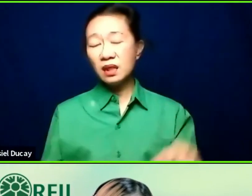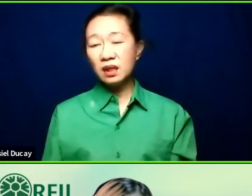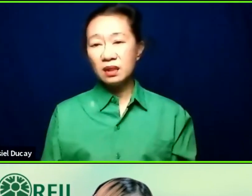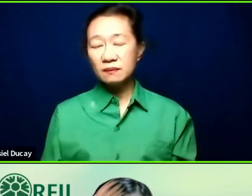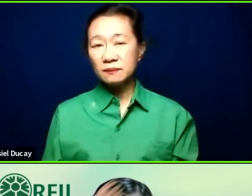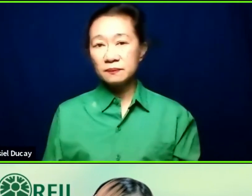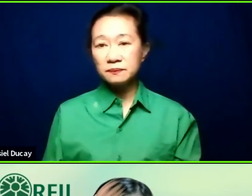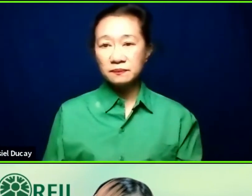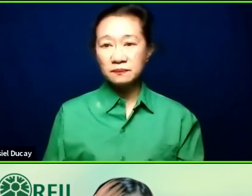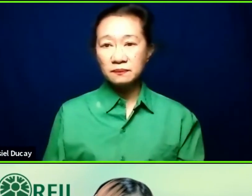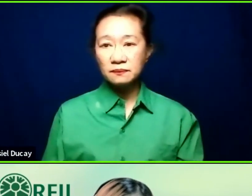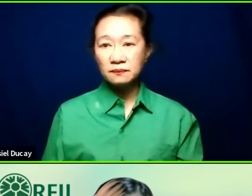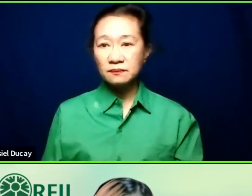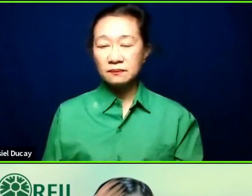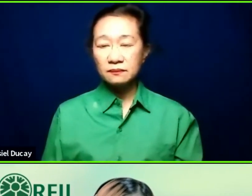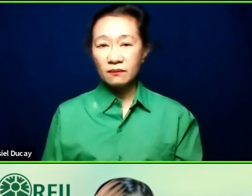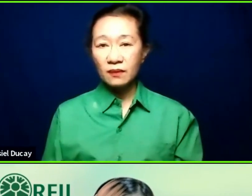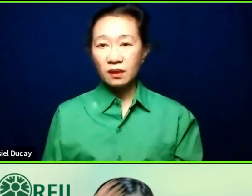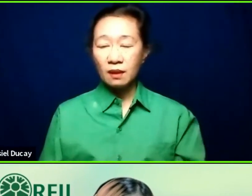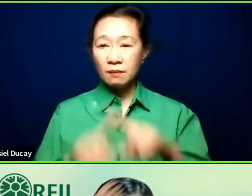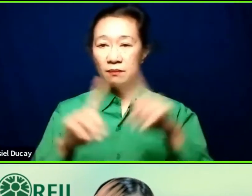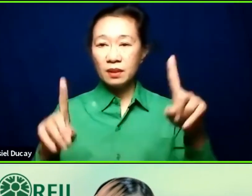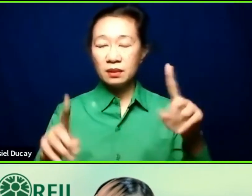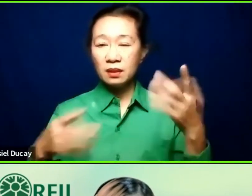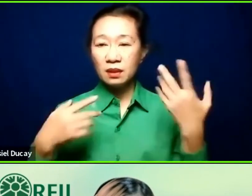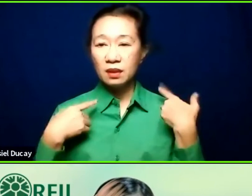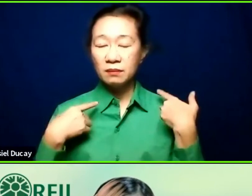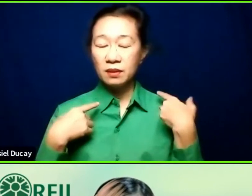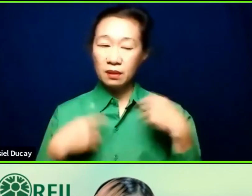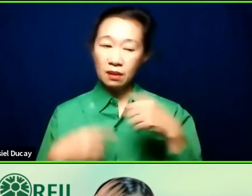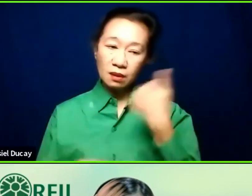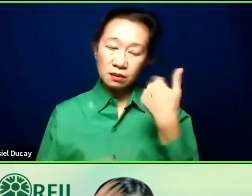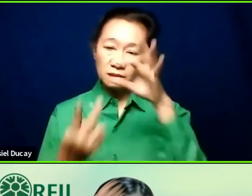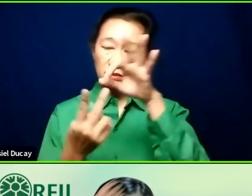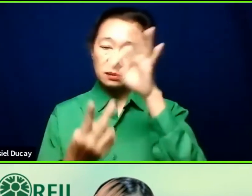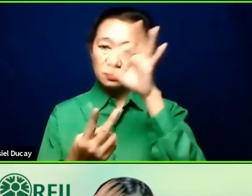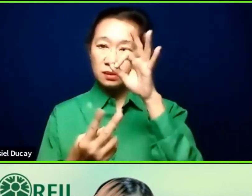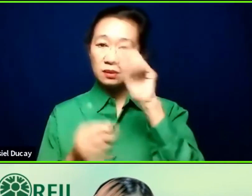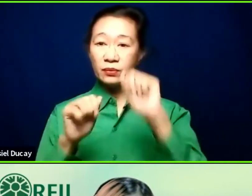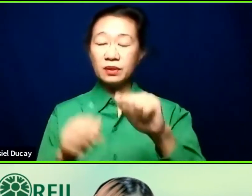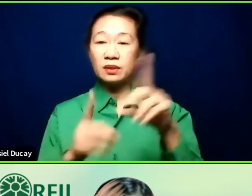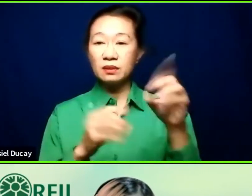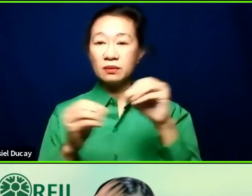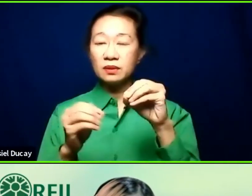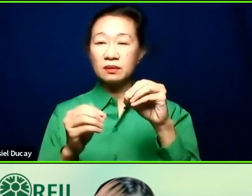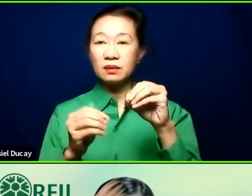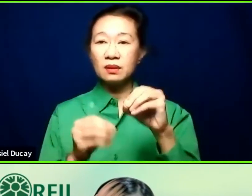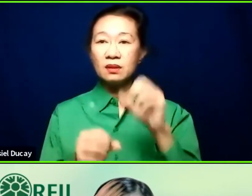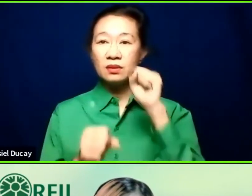may kapansanan. No, pero may iba namang option, no, na pwedeng gawin, no,